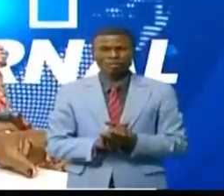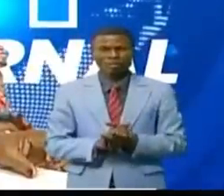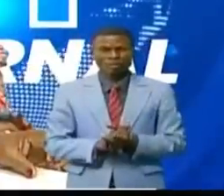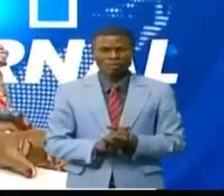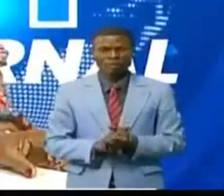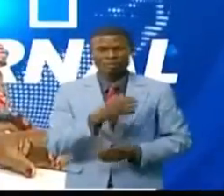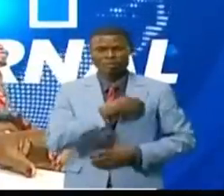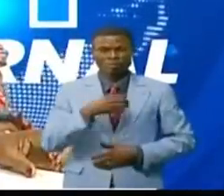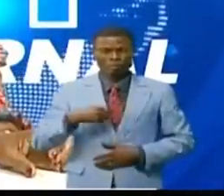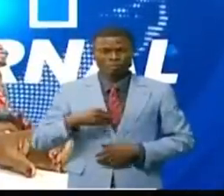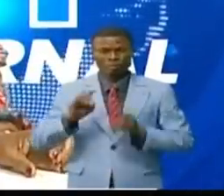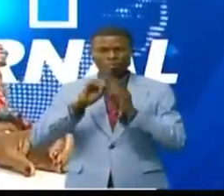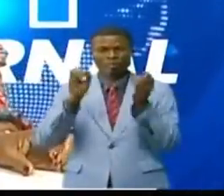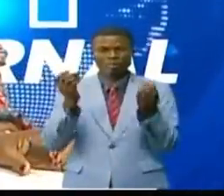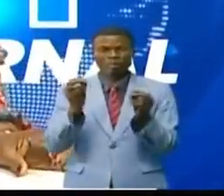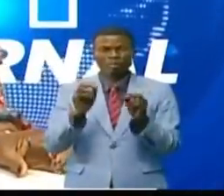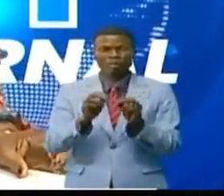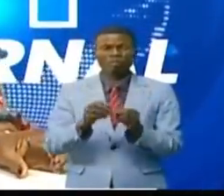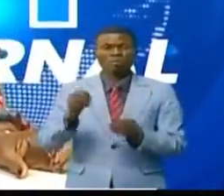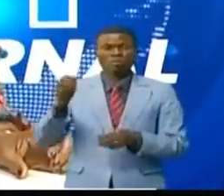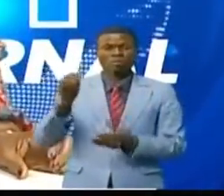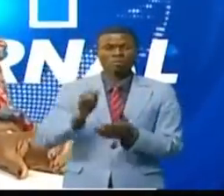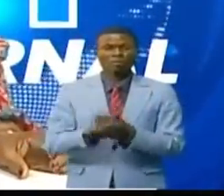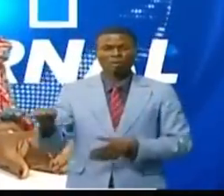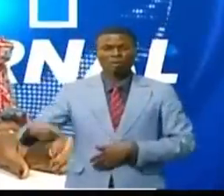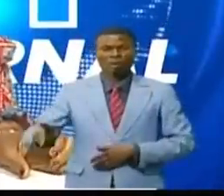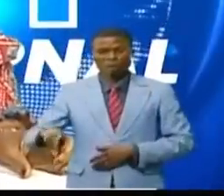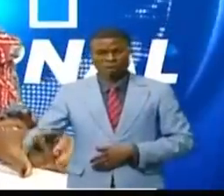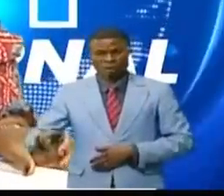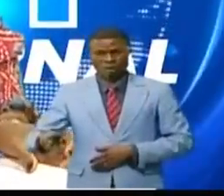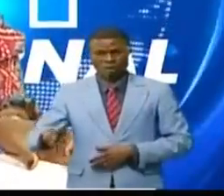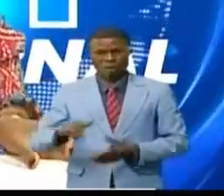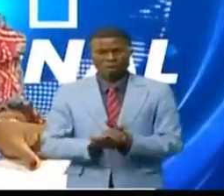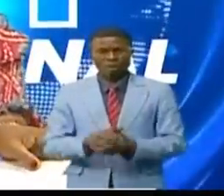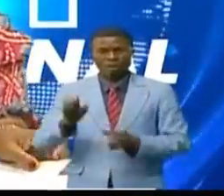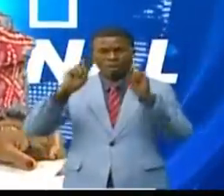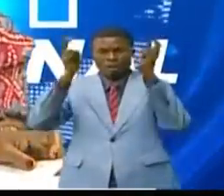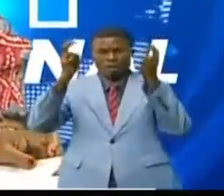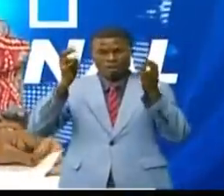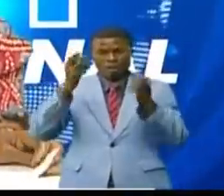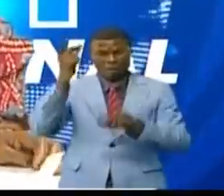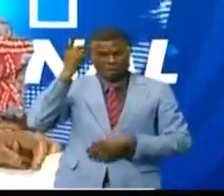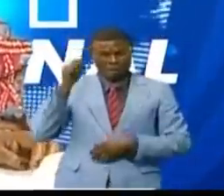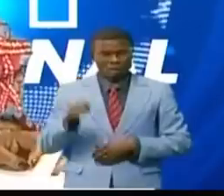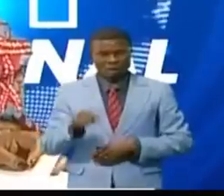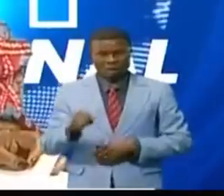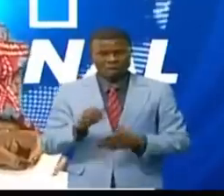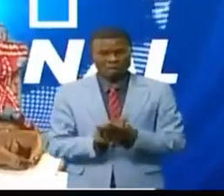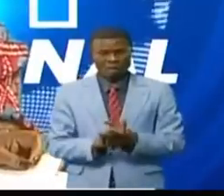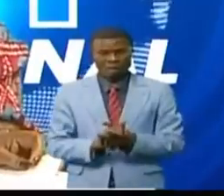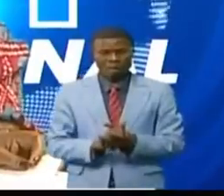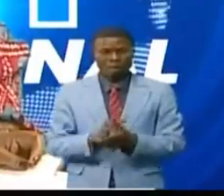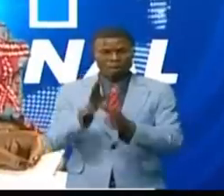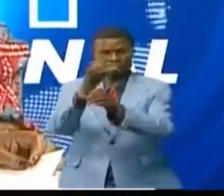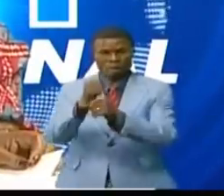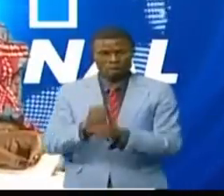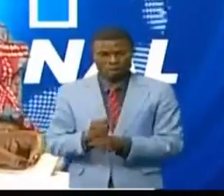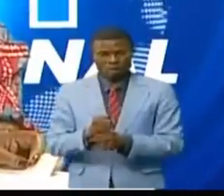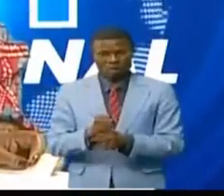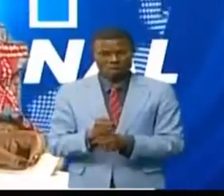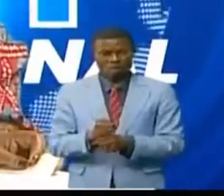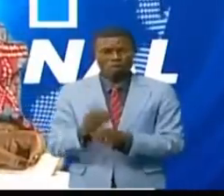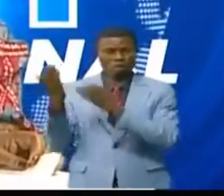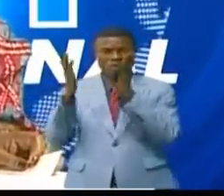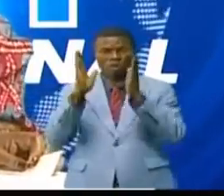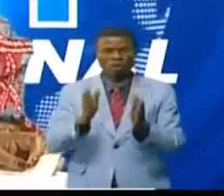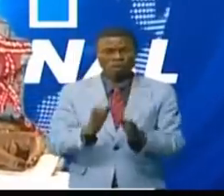Quelques femmes du district de la Funa, dans la ville province de Kinshasa, viennent d'être outillées en